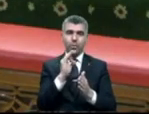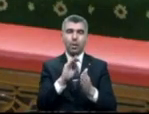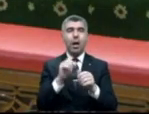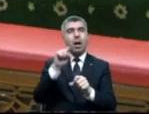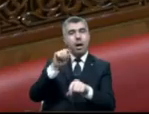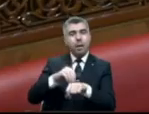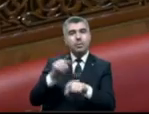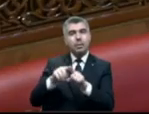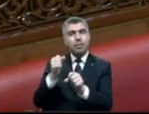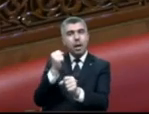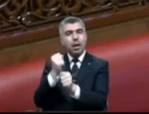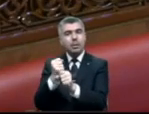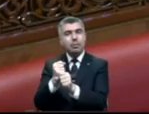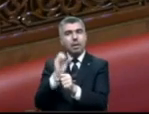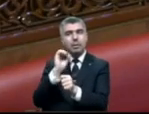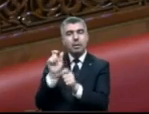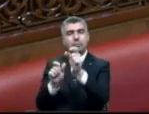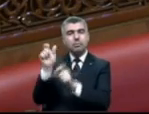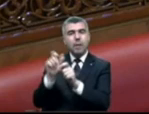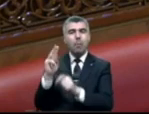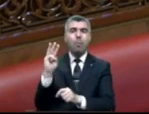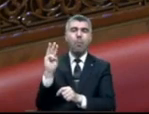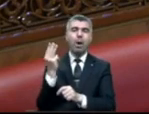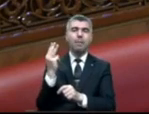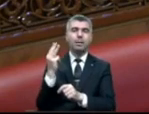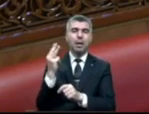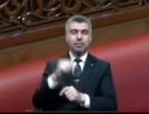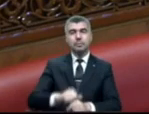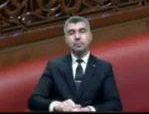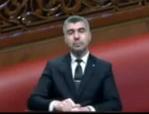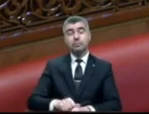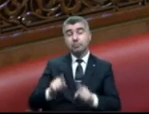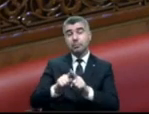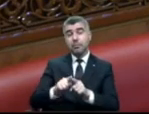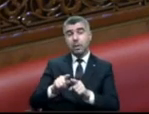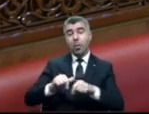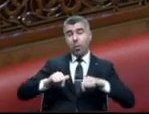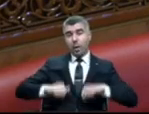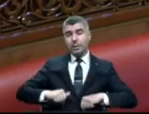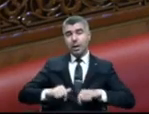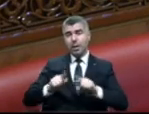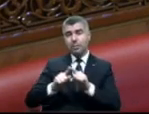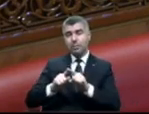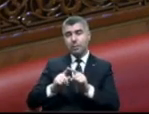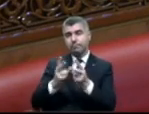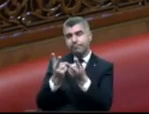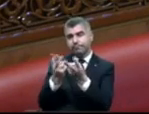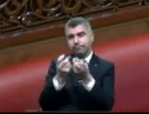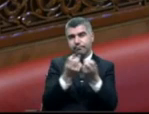لشركة لاسمير ومصالح سكان مدينة المحمدية. فالوزارة كما تعلمون تدرس مختلف